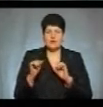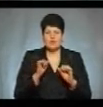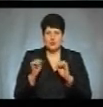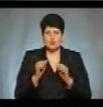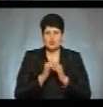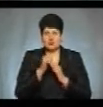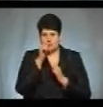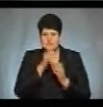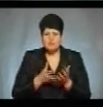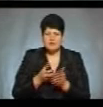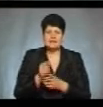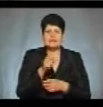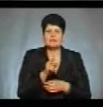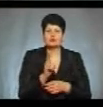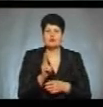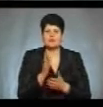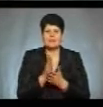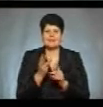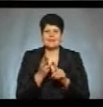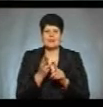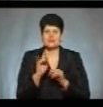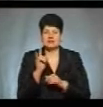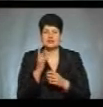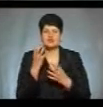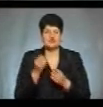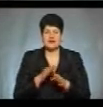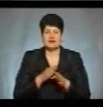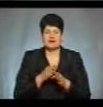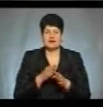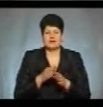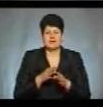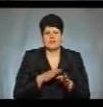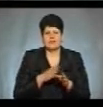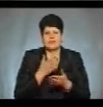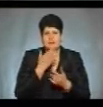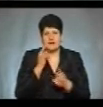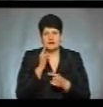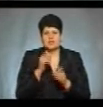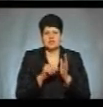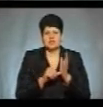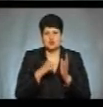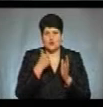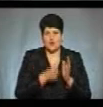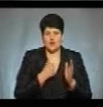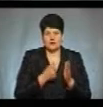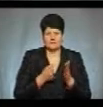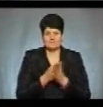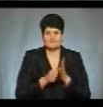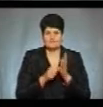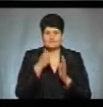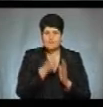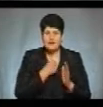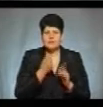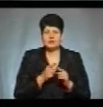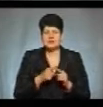щомісячно виплачуватиме тим, у кого є третя дитина, якій ще не виповнилося 6 років. Про це сьогодні повідомила начальниця відділу управління